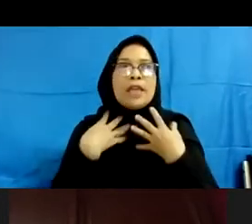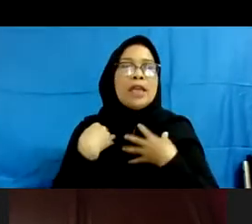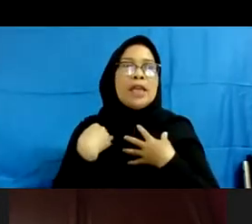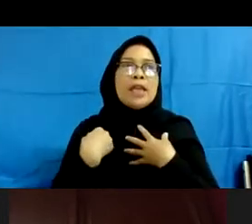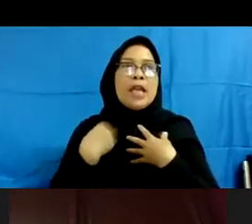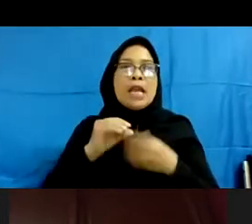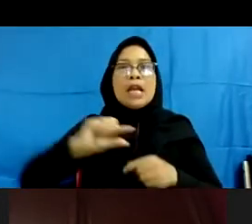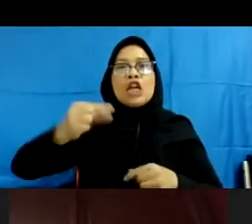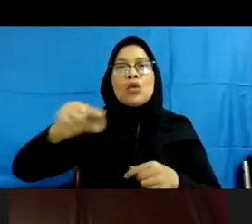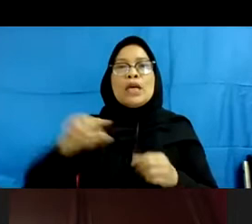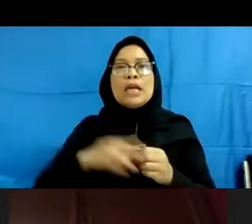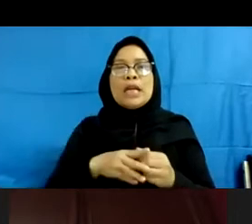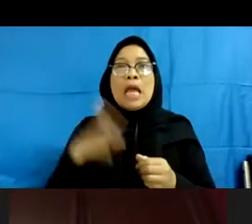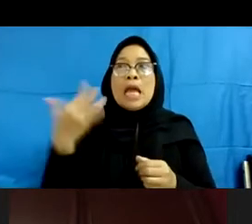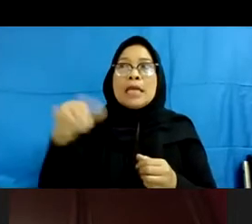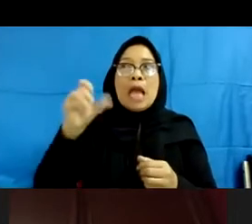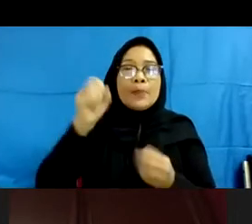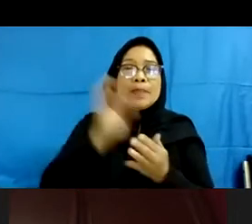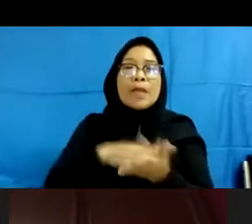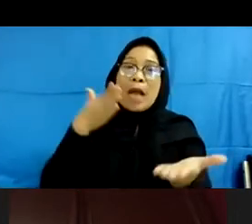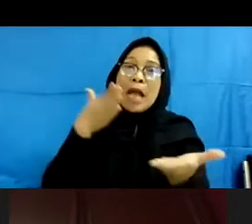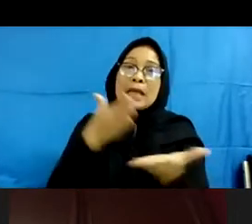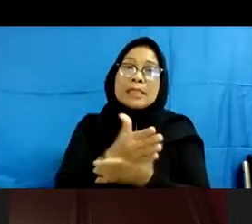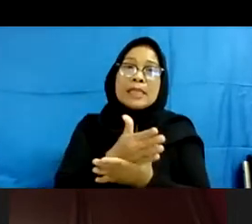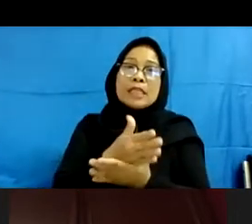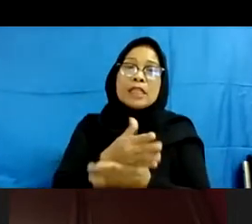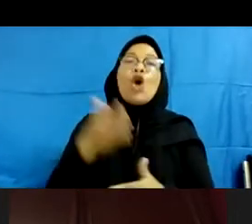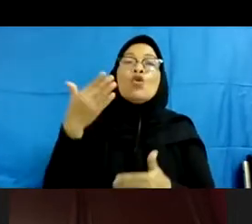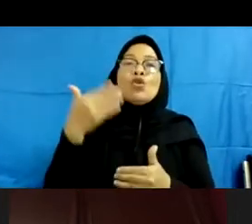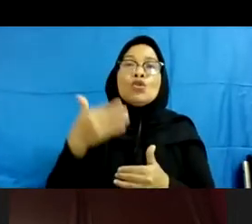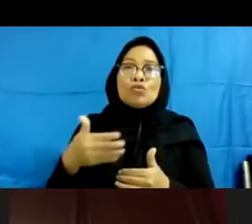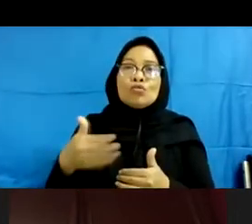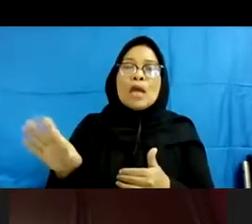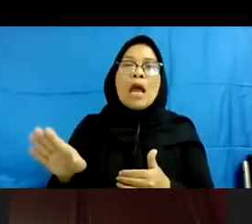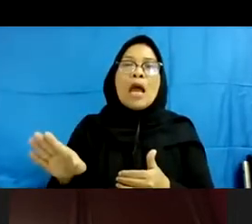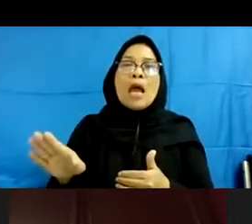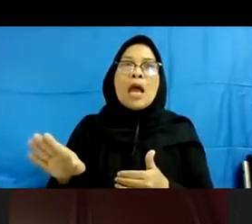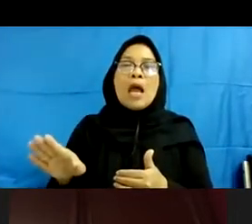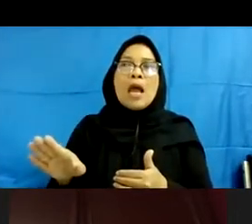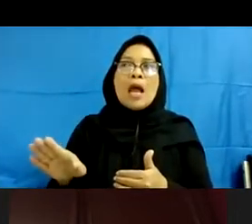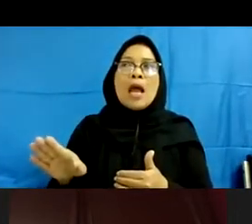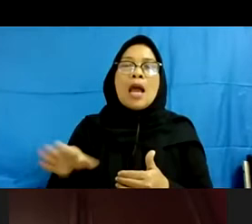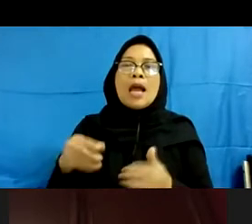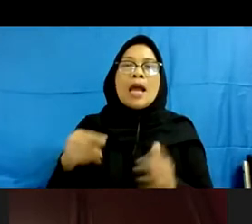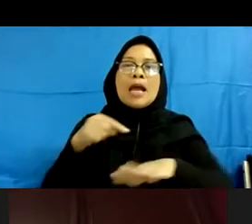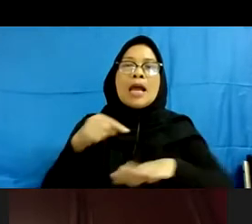bisa mengakses survei ini tentu orang-orang yang sudah terbabur literasinya ya. Saya sebagaimana tadi sampaikan